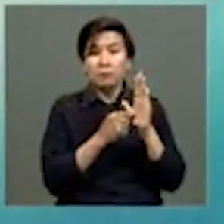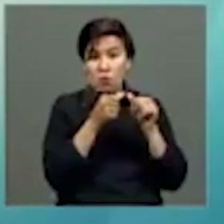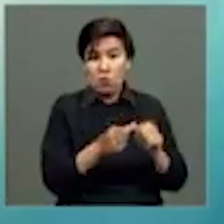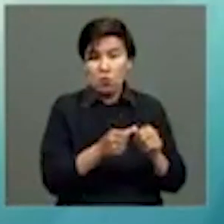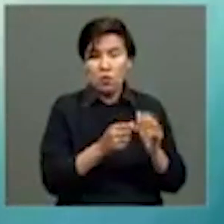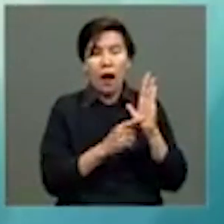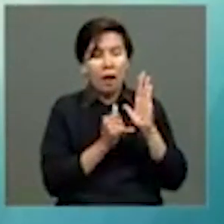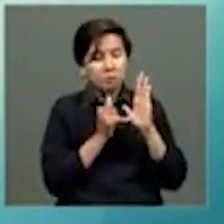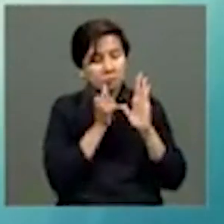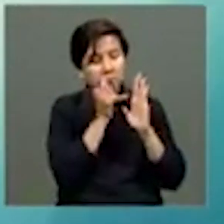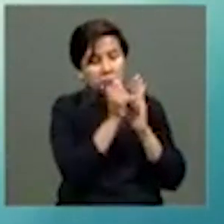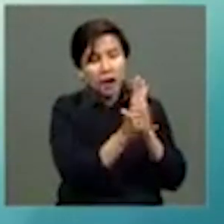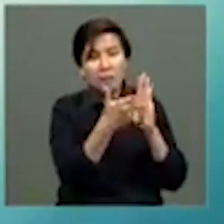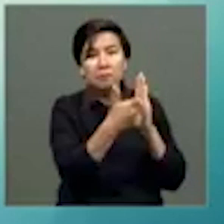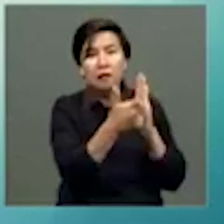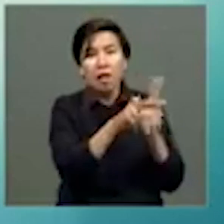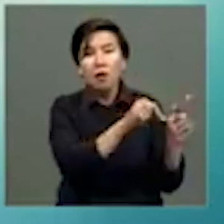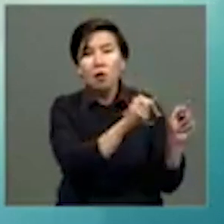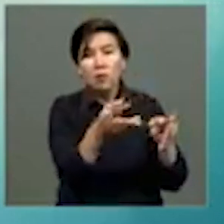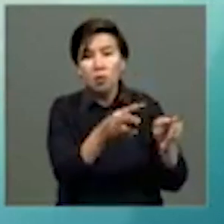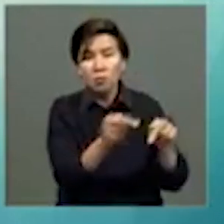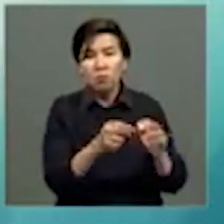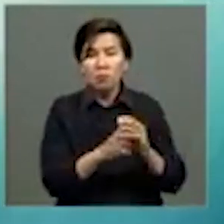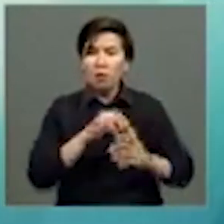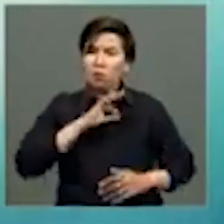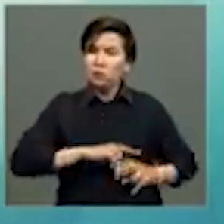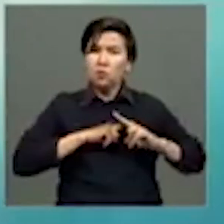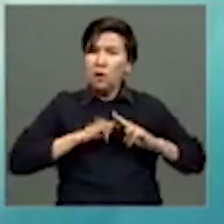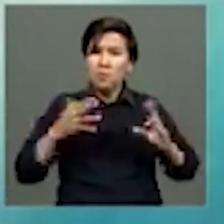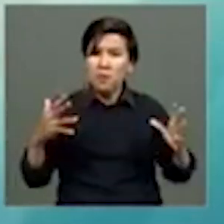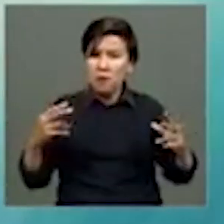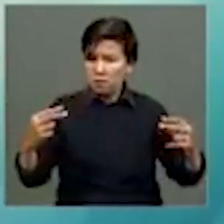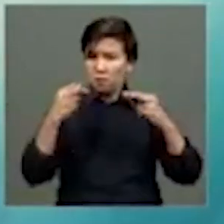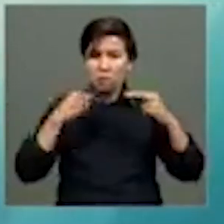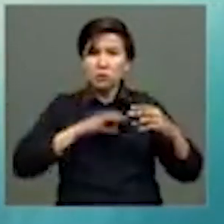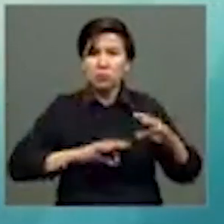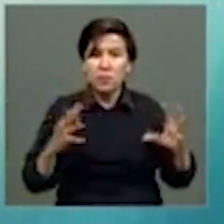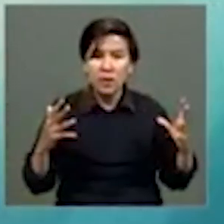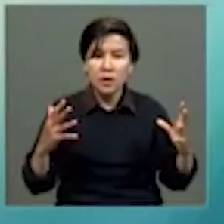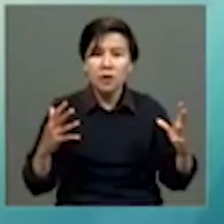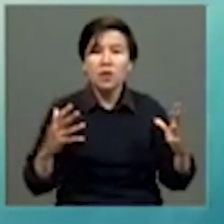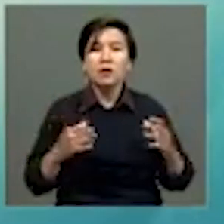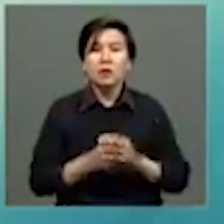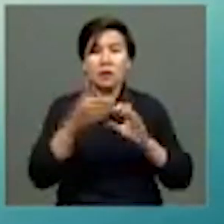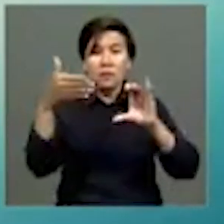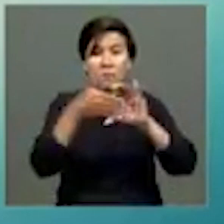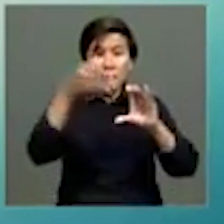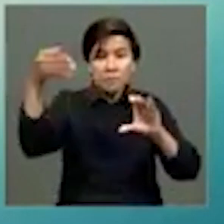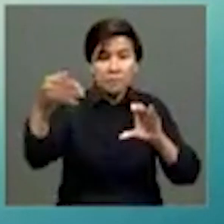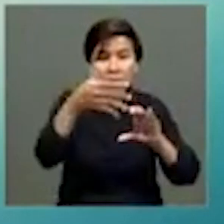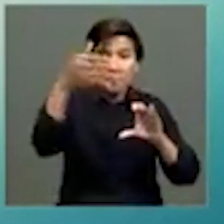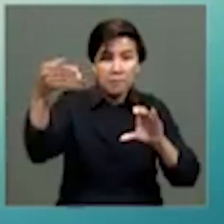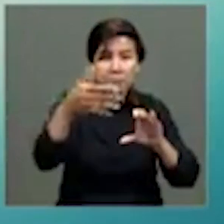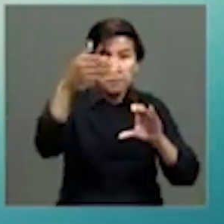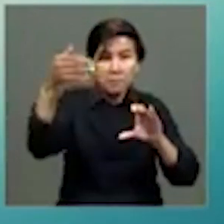ป็นติดเชื้อและอาจจะไม่มีการแสดงอาการด้วยถัดจากนี้3สไลด์นะคะจะเป็นสไลด์ที่มี